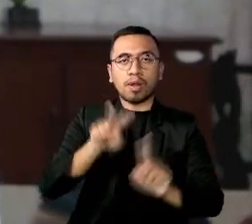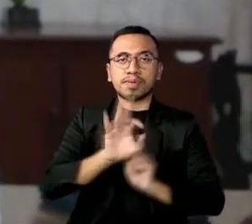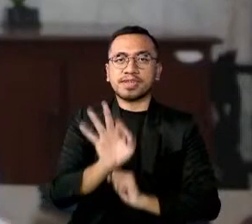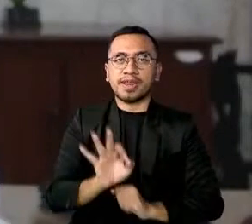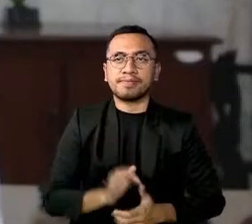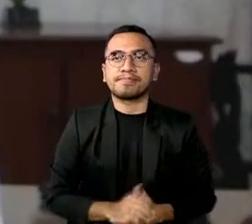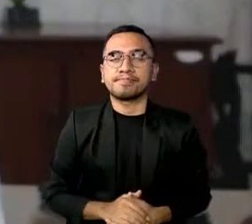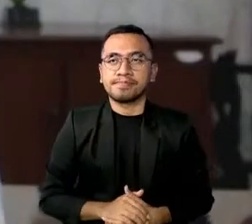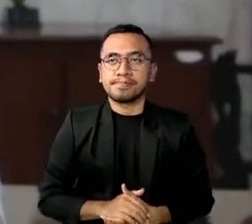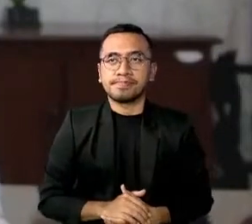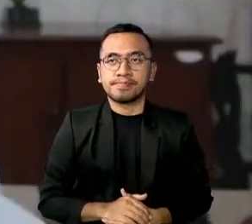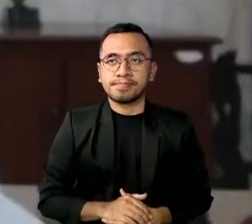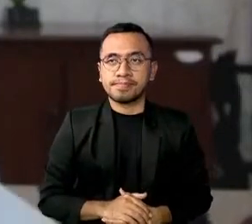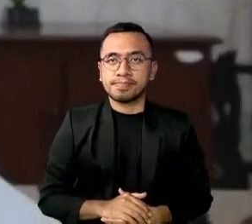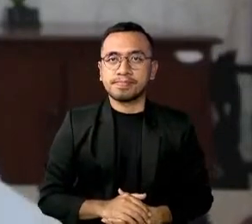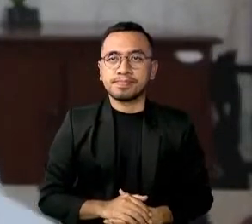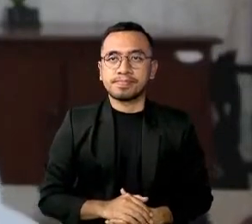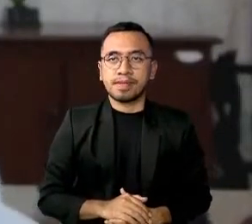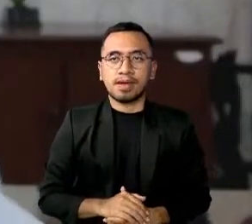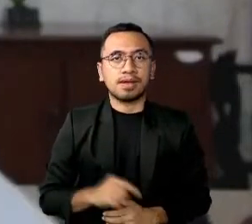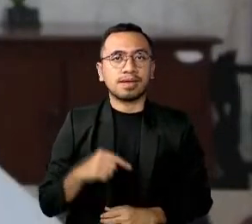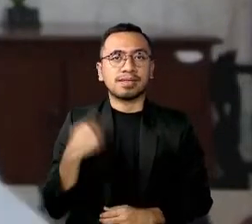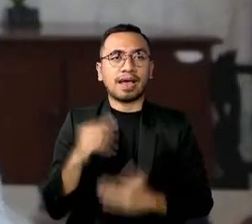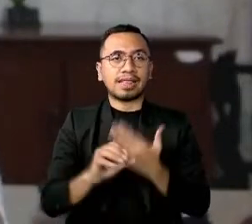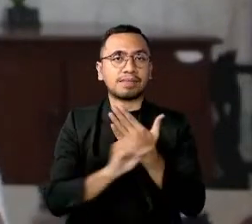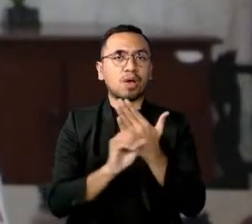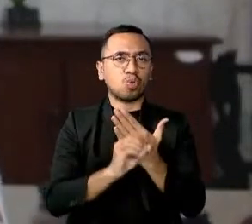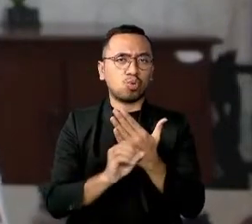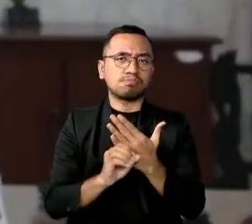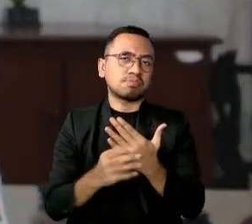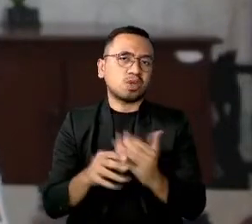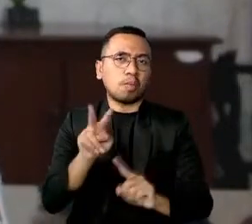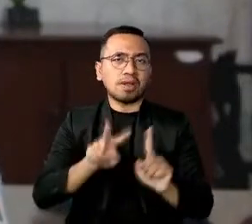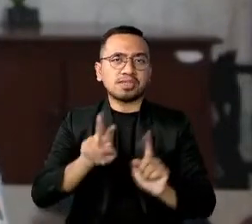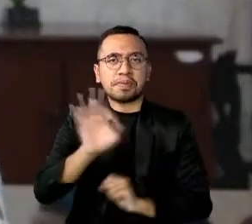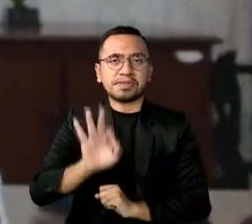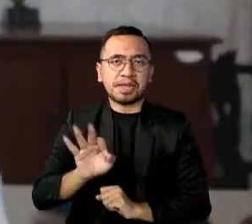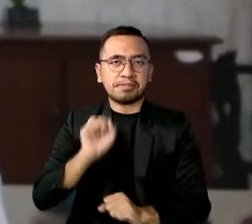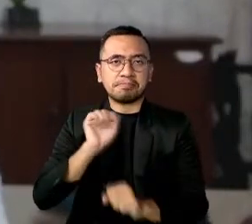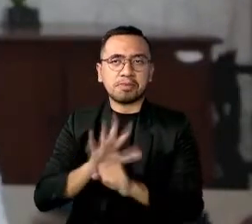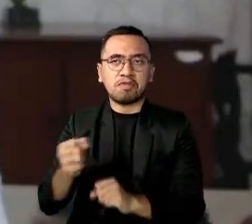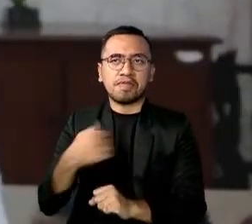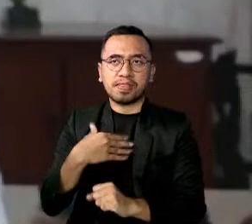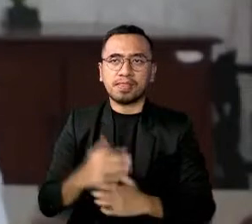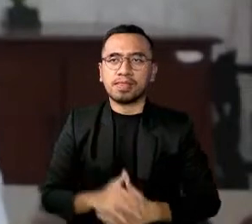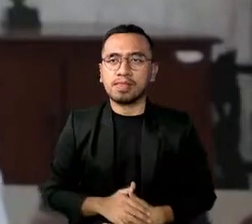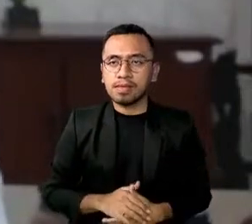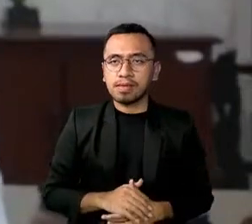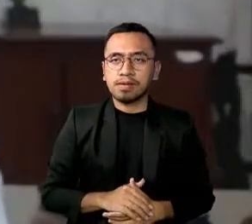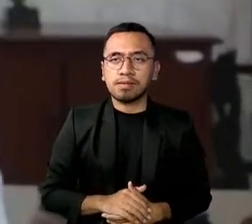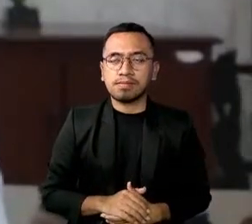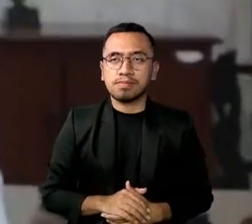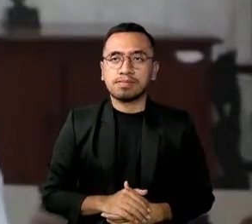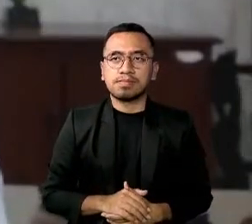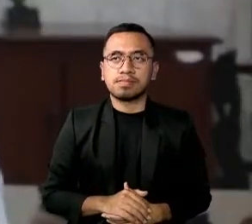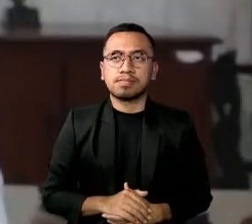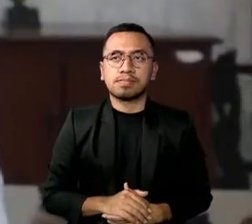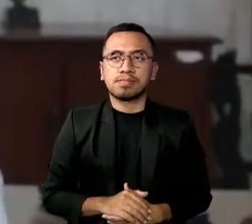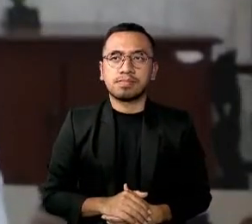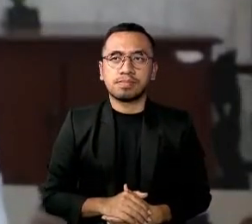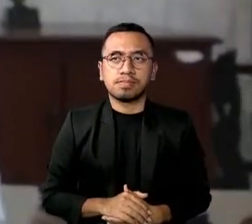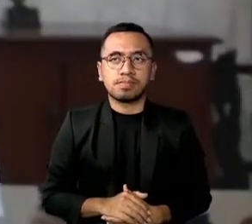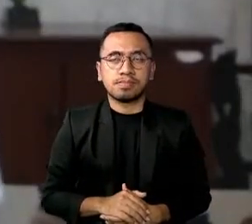pervasive duitnya masih 13 persen per akhir-akhir jika tersengat